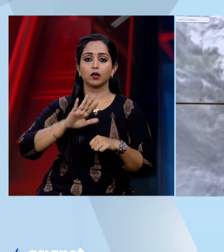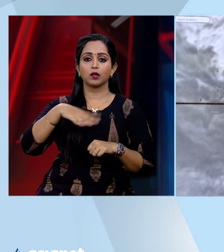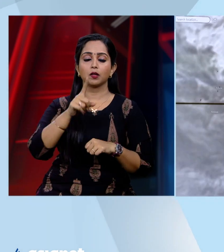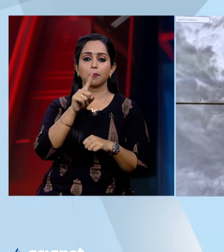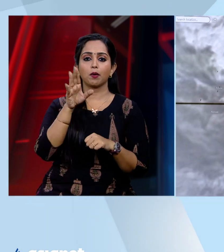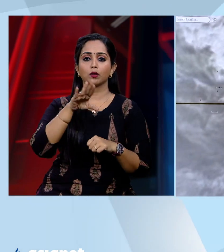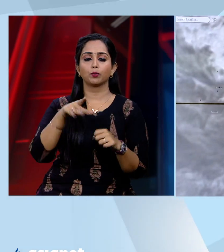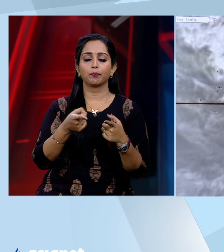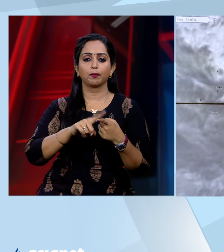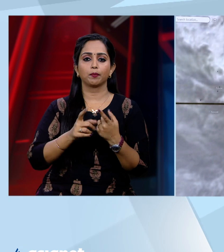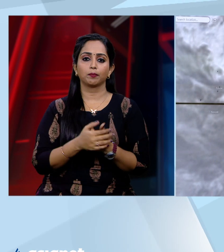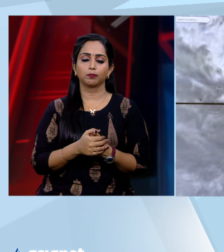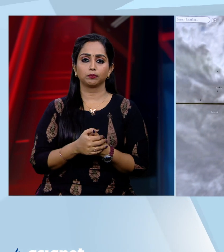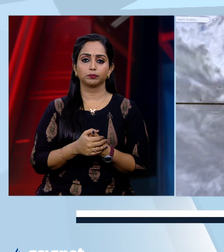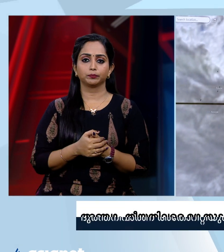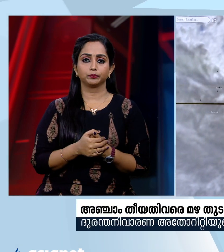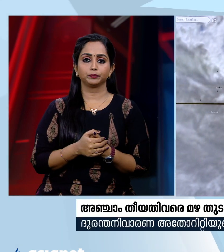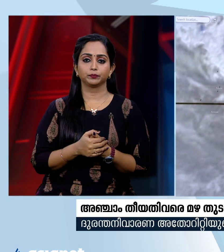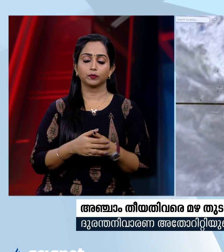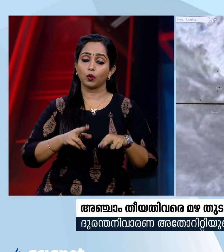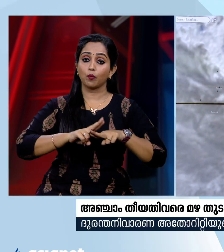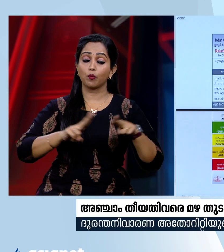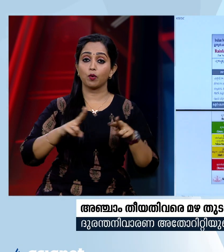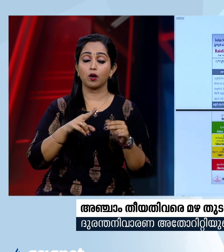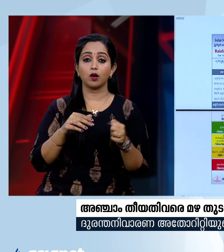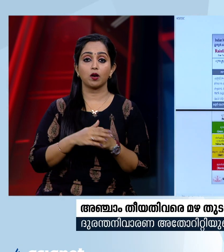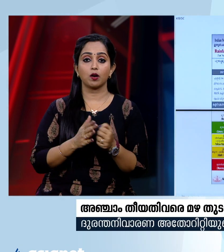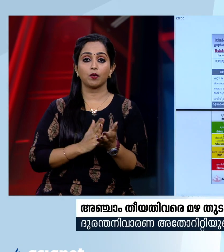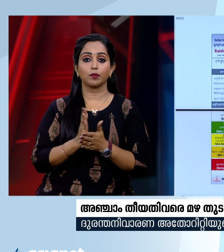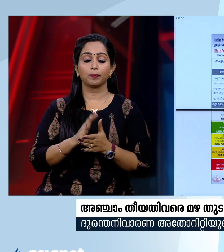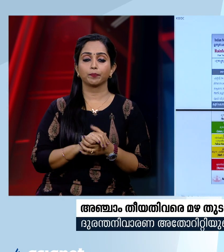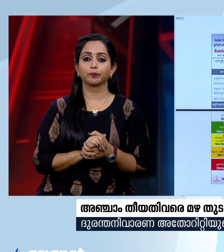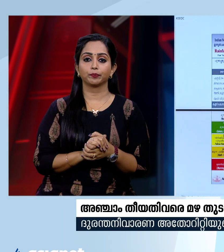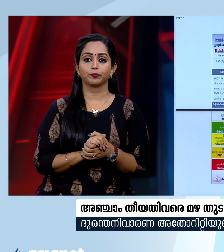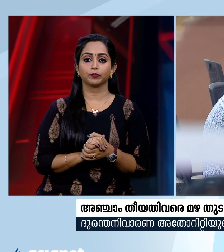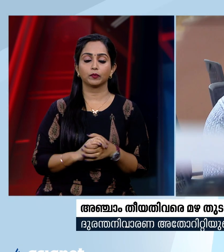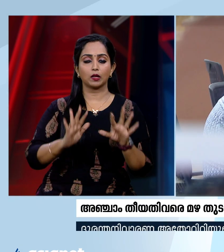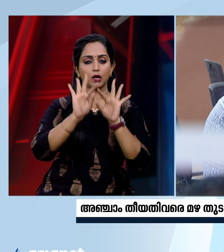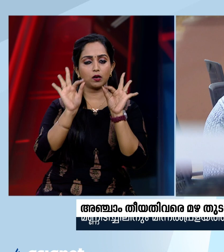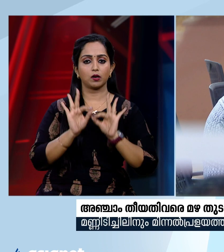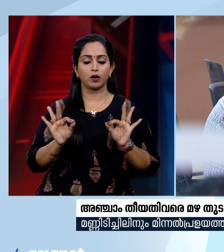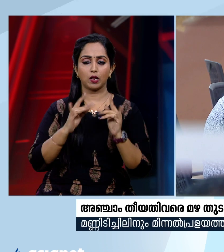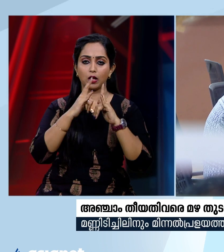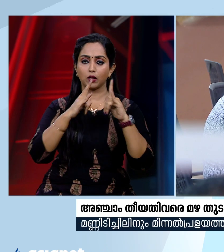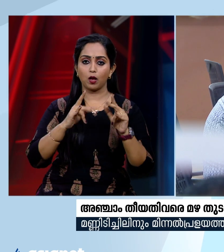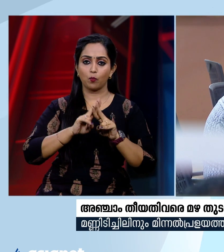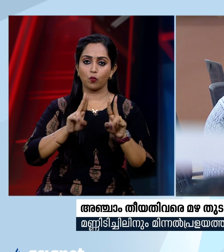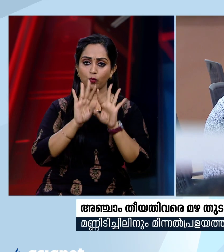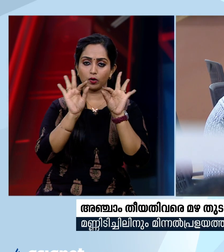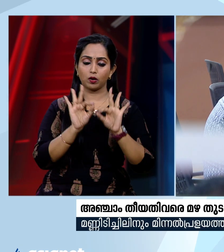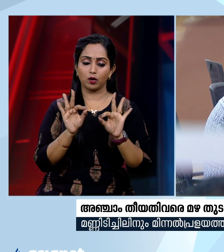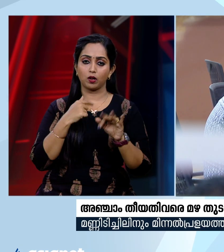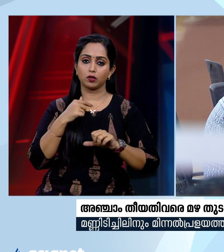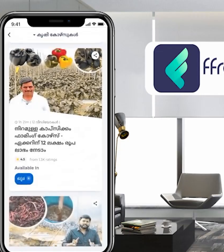19. അപ്പോൾ അതുകൊണ്ട് തന്നെ എല്ലാ തരത്തിലുള്ള തയ്യാറെടുപ്പ് പ്രവർത്തനങ്ങളും ഇതിനു